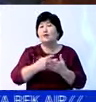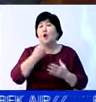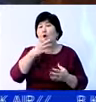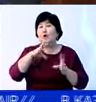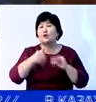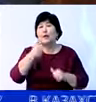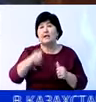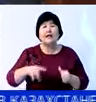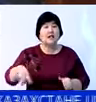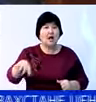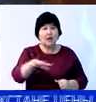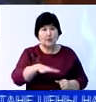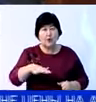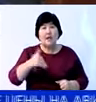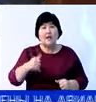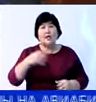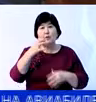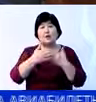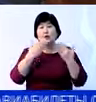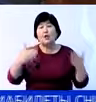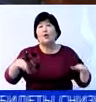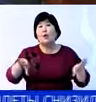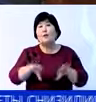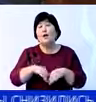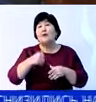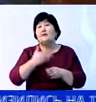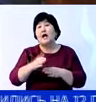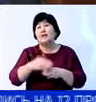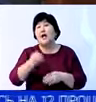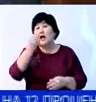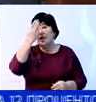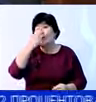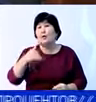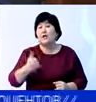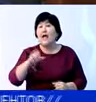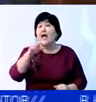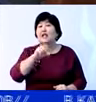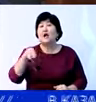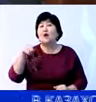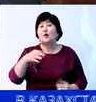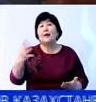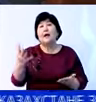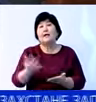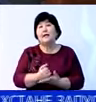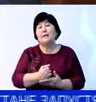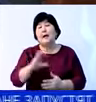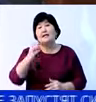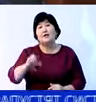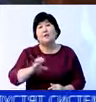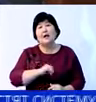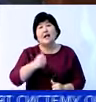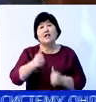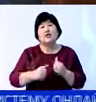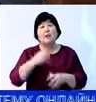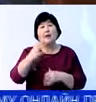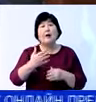на состязаниях республиканского и международного уровня. В частности, в японском Сайтаме Элизабет Турсумбаева завоевала серебряную медаль на